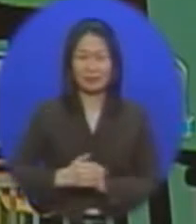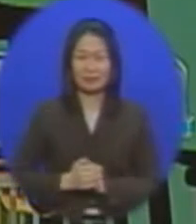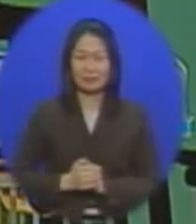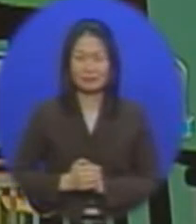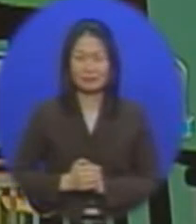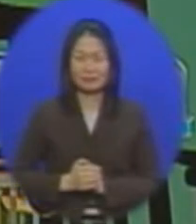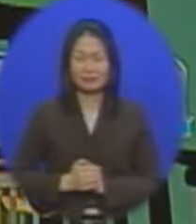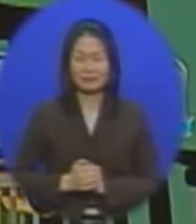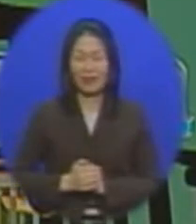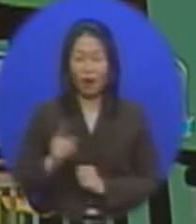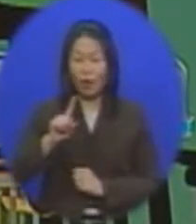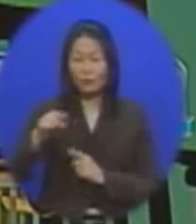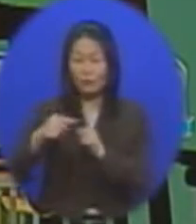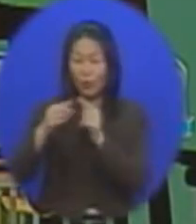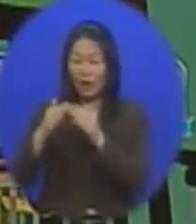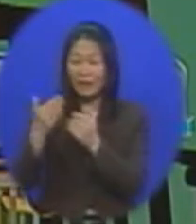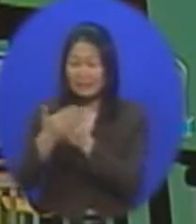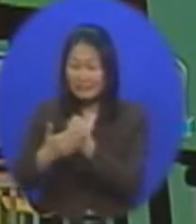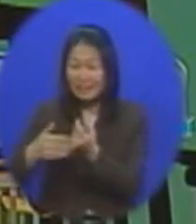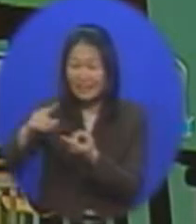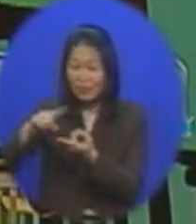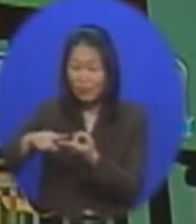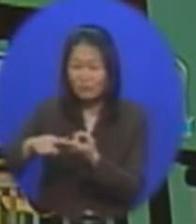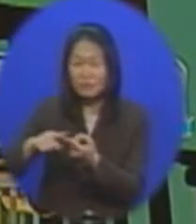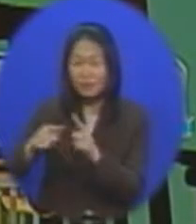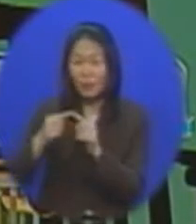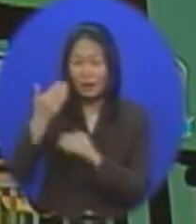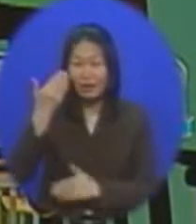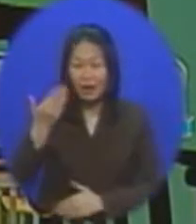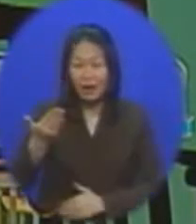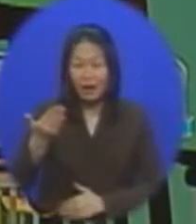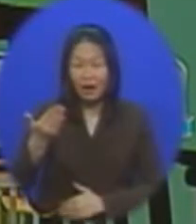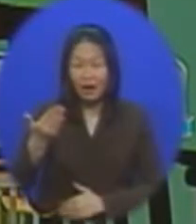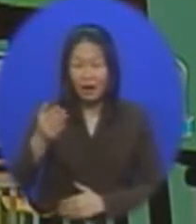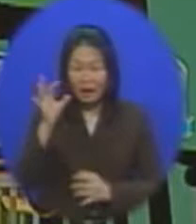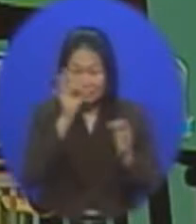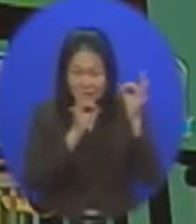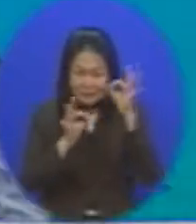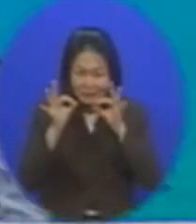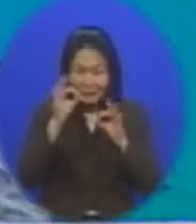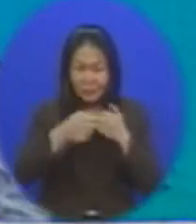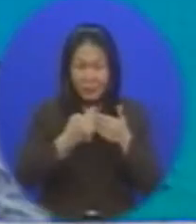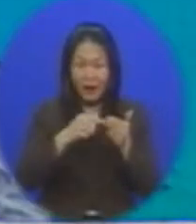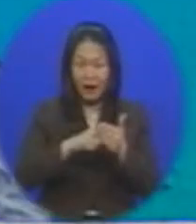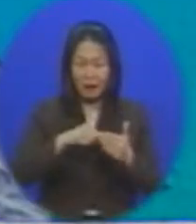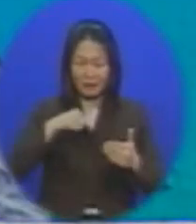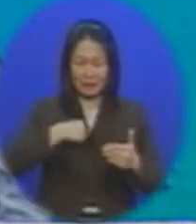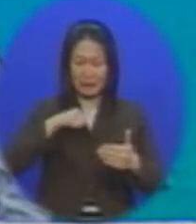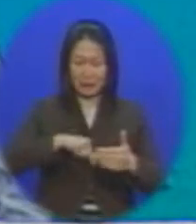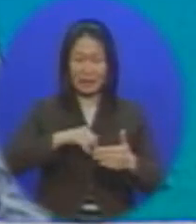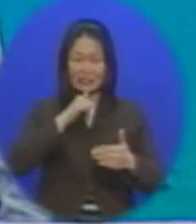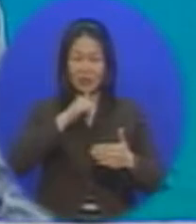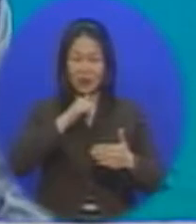어디 어 어느 교회가 은혜로운 교회인가 그 찾는 마음은 내 마음의 있지만 내가